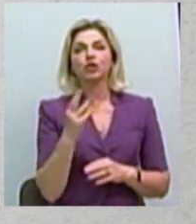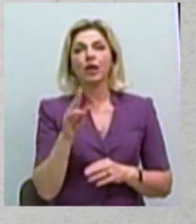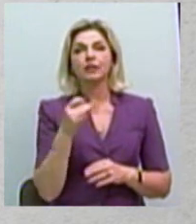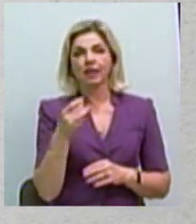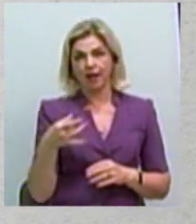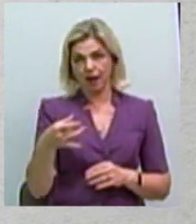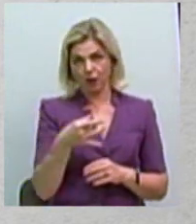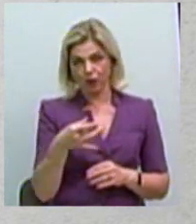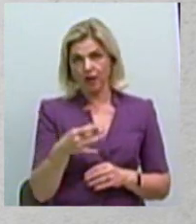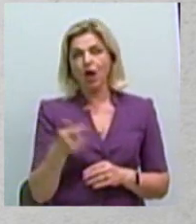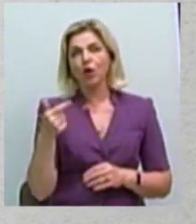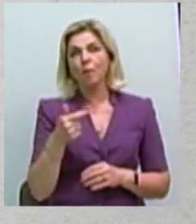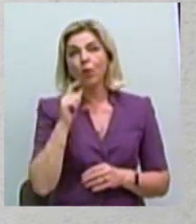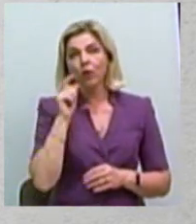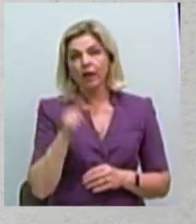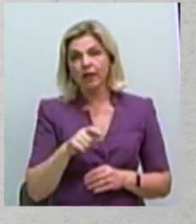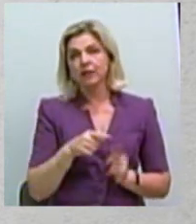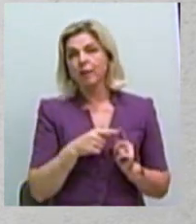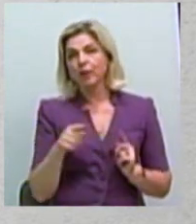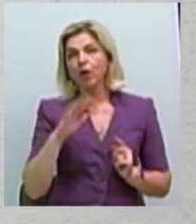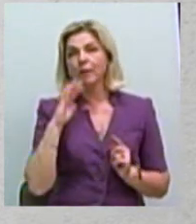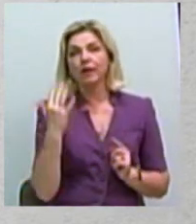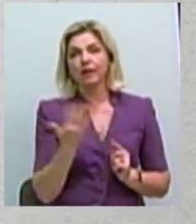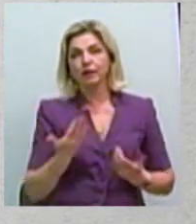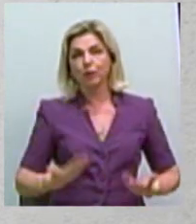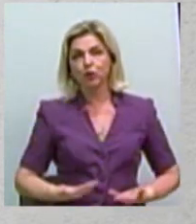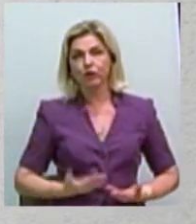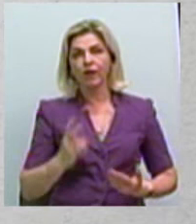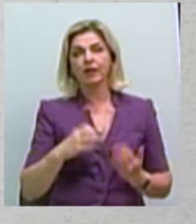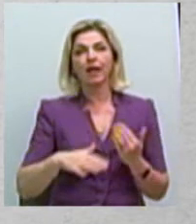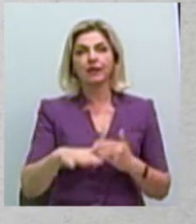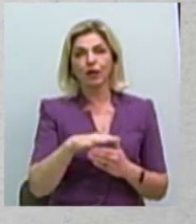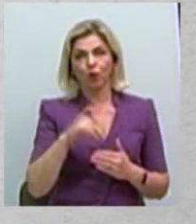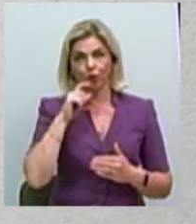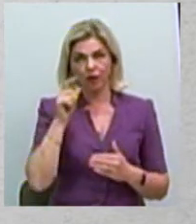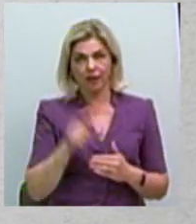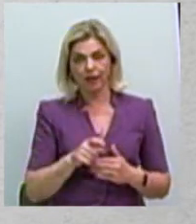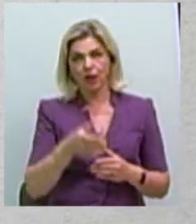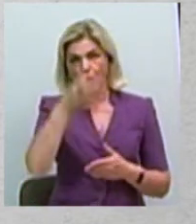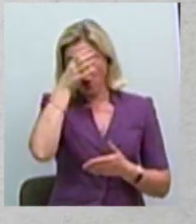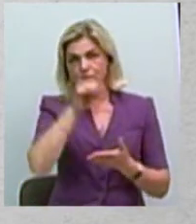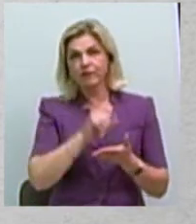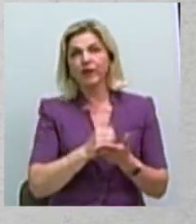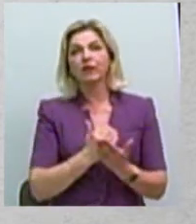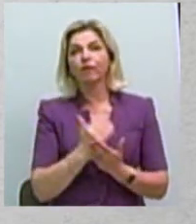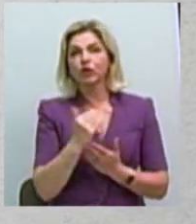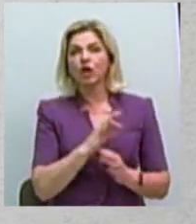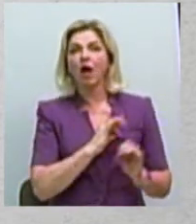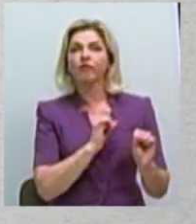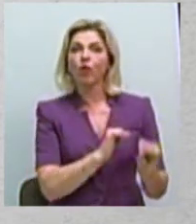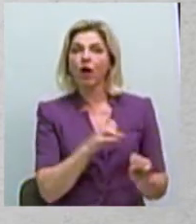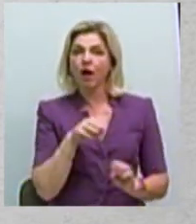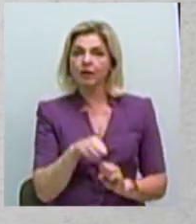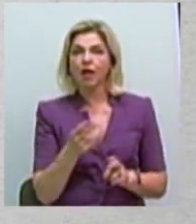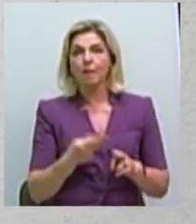області. Громадянин України. Протягом останніх 5 років проживає на території України. Освіта вища. Адвокат.